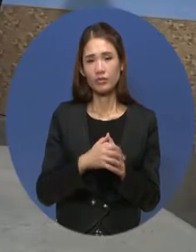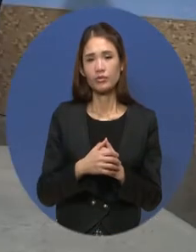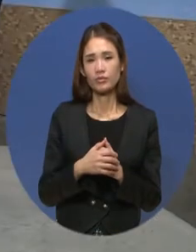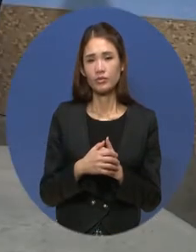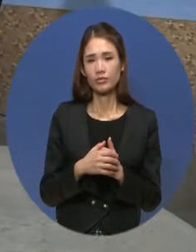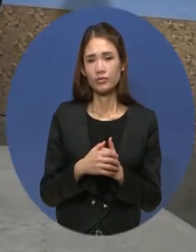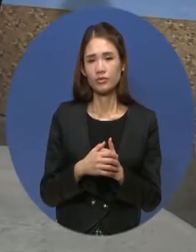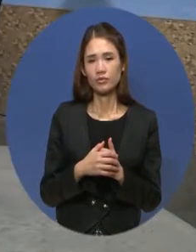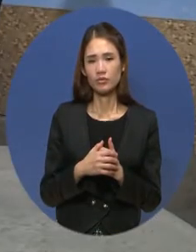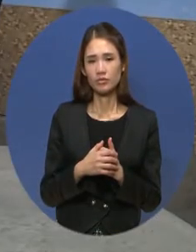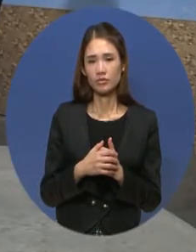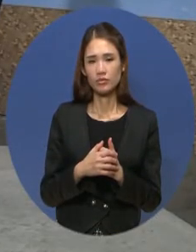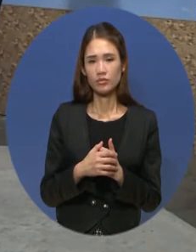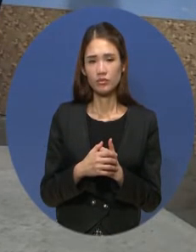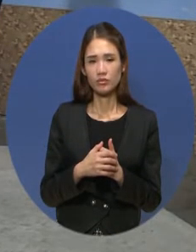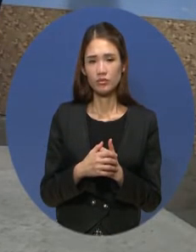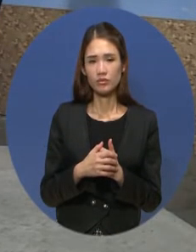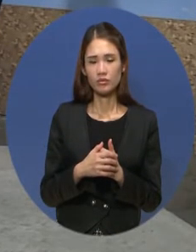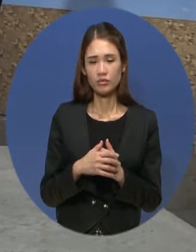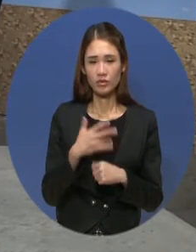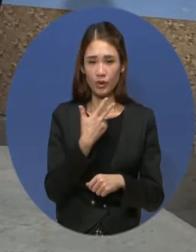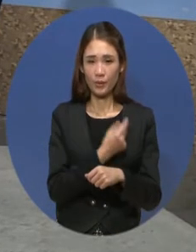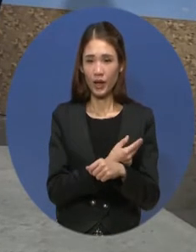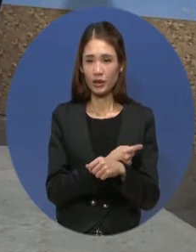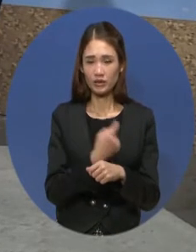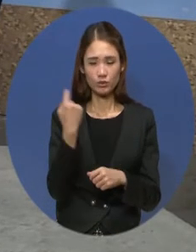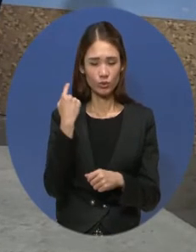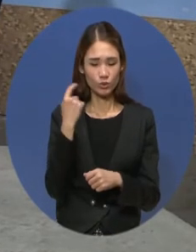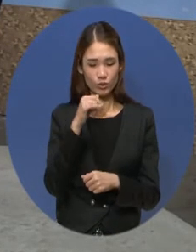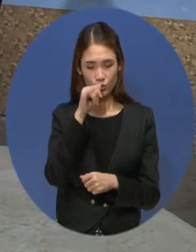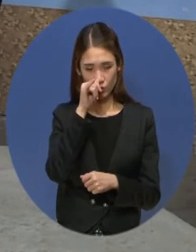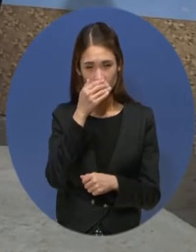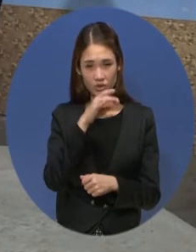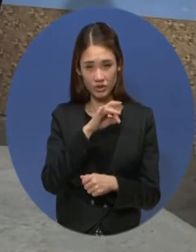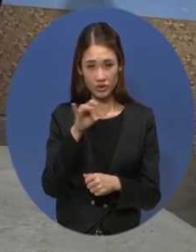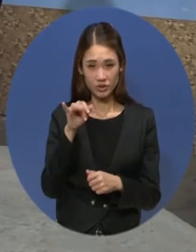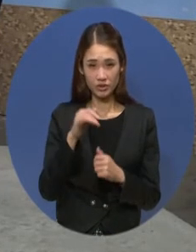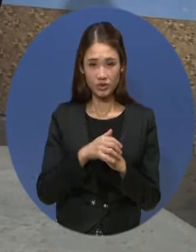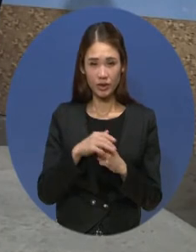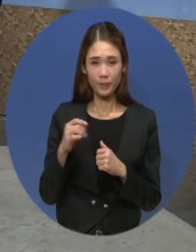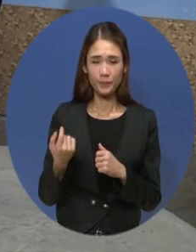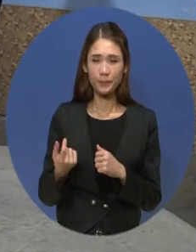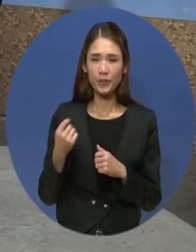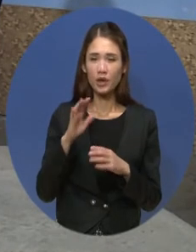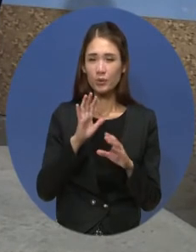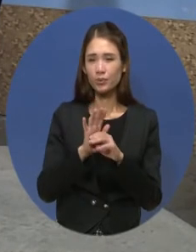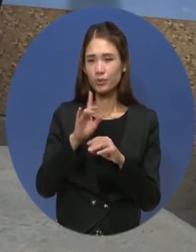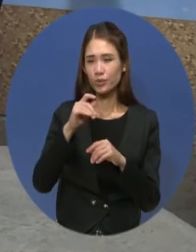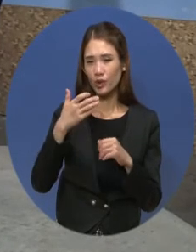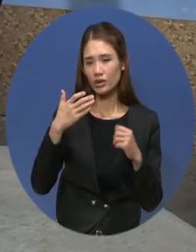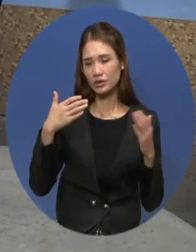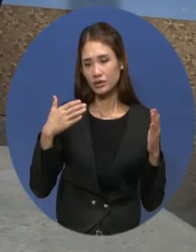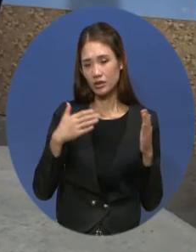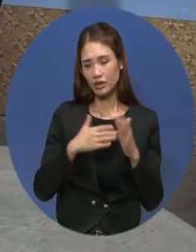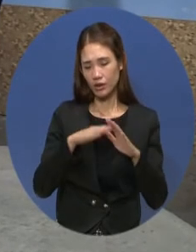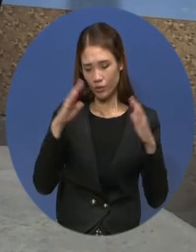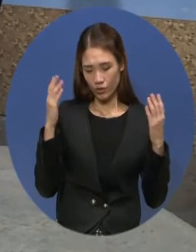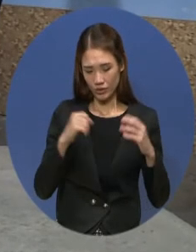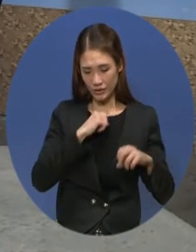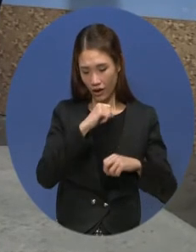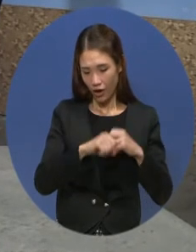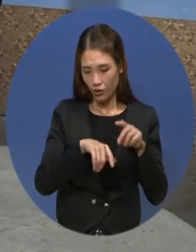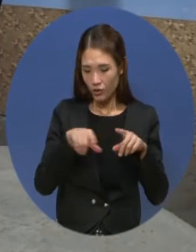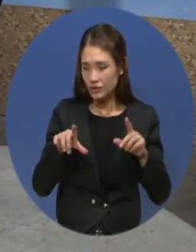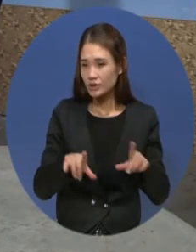4 아 정말 이게 버 백신 소식도 간간히 들기는 합니다만 하루빨리 코로 날과 끝나서 몰러 좀 자유로운 일상 을